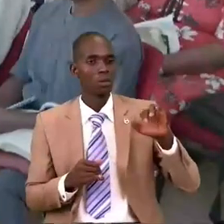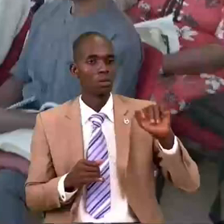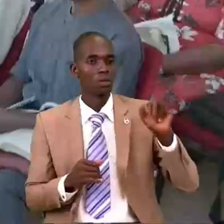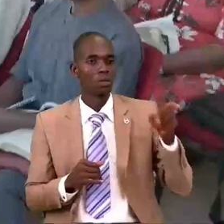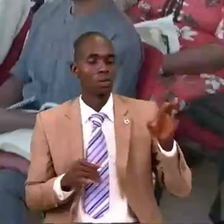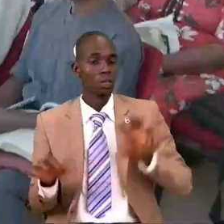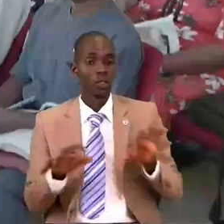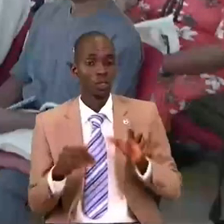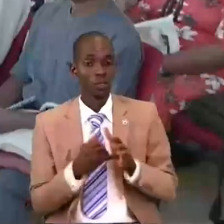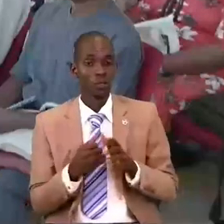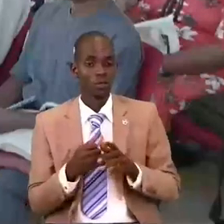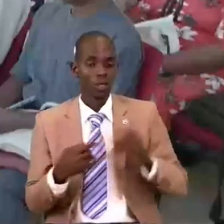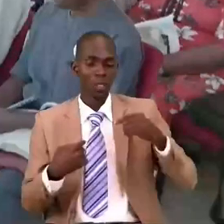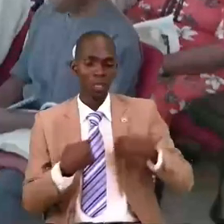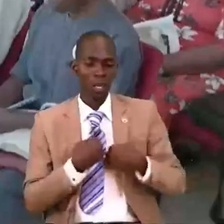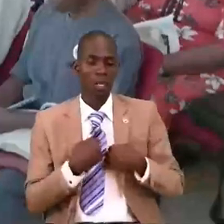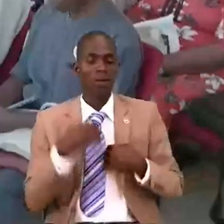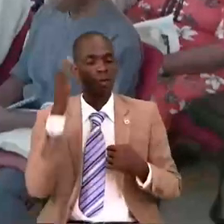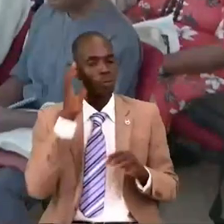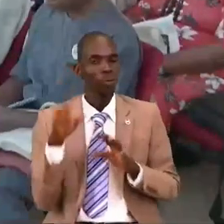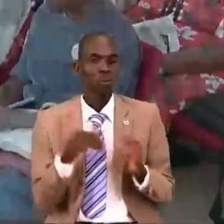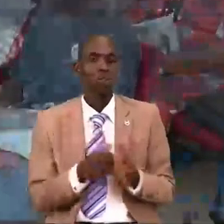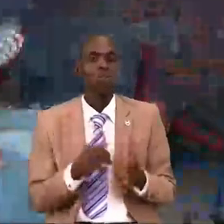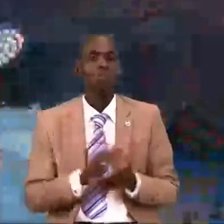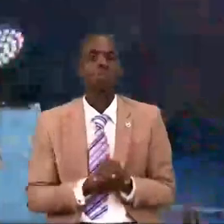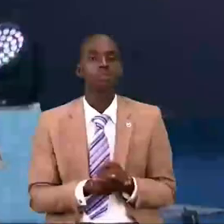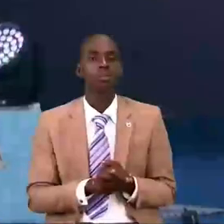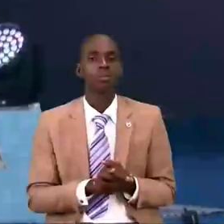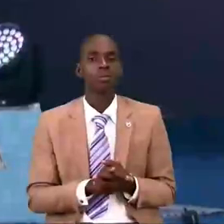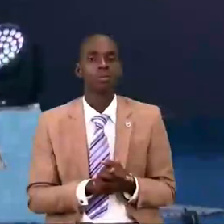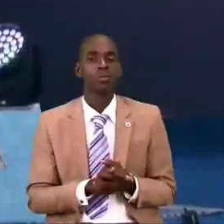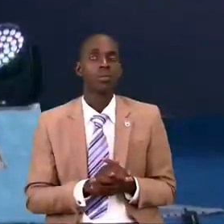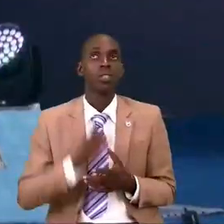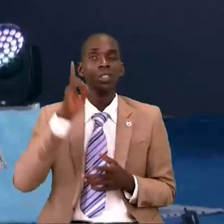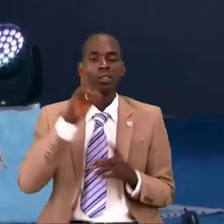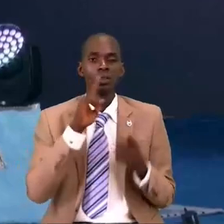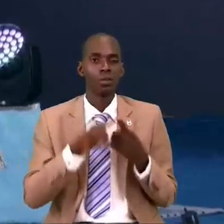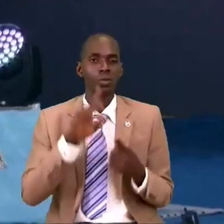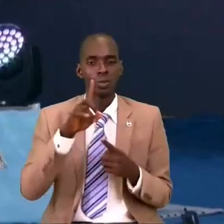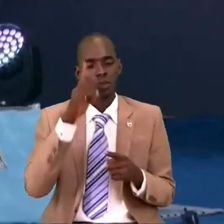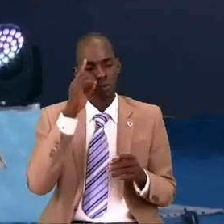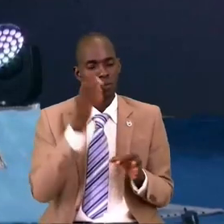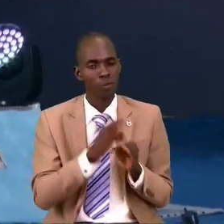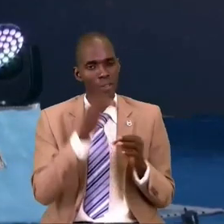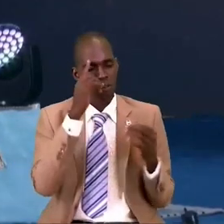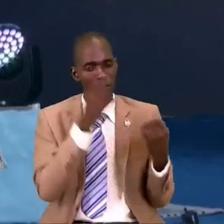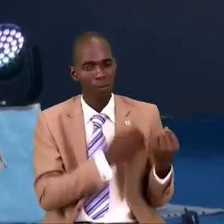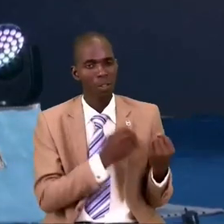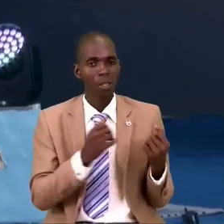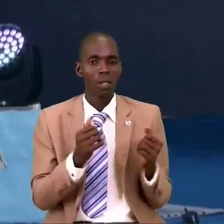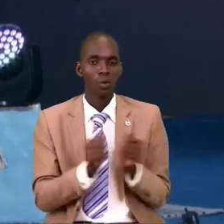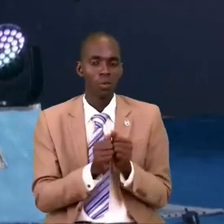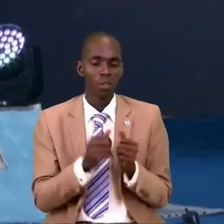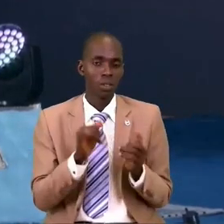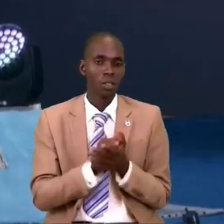Il parle à ta foi. Et par la foi, tout est possible. Deuxième élément maintenant, notre confiance